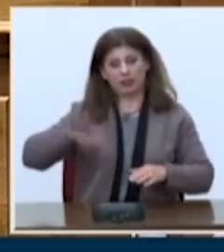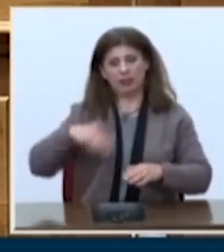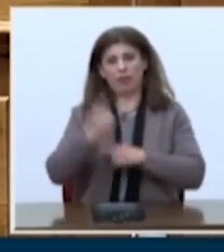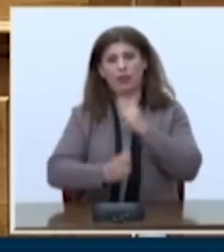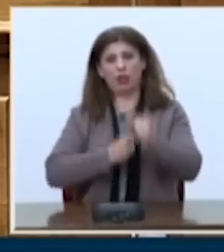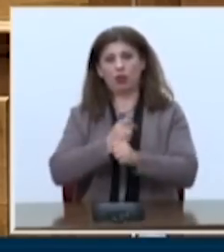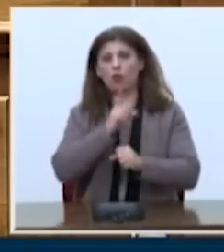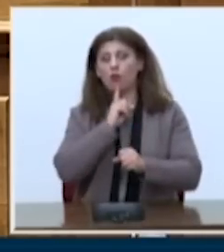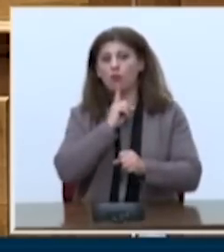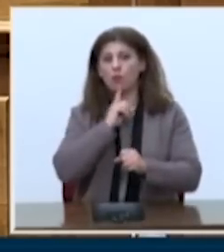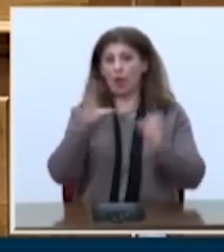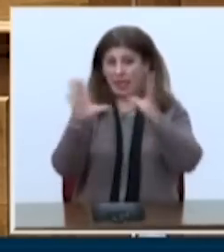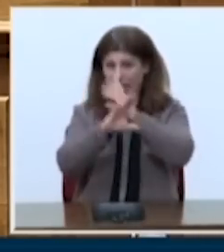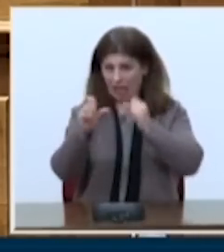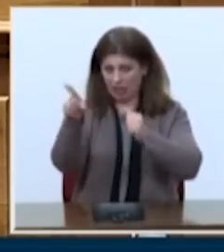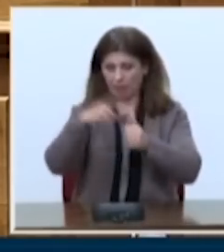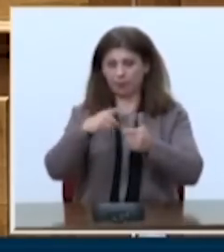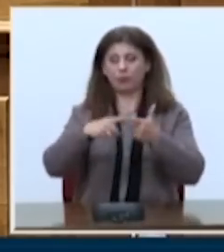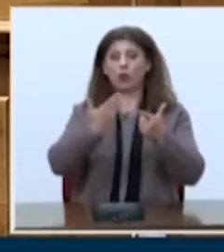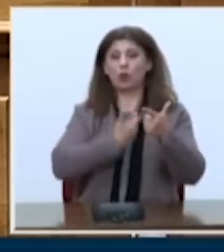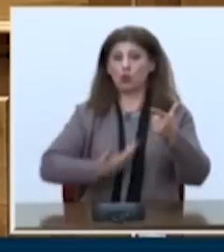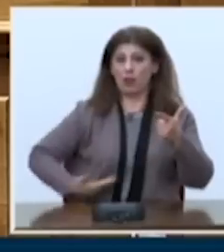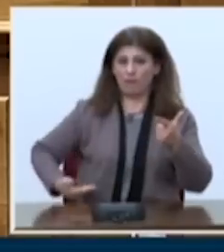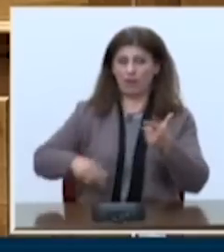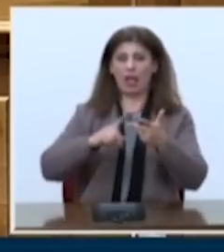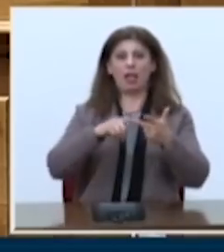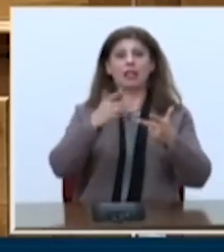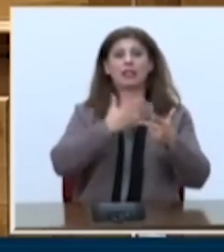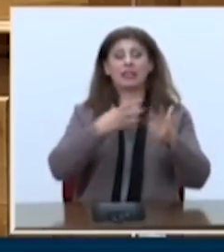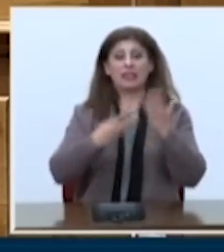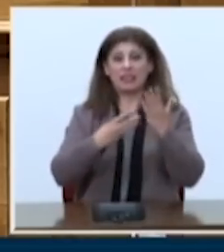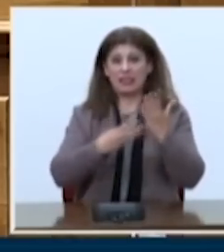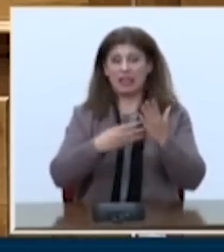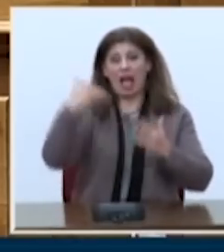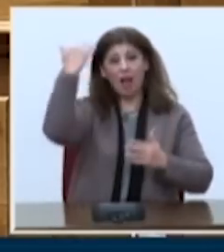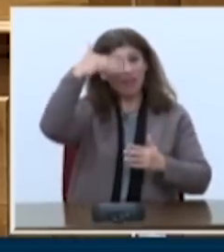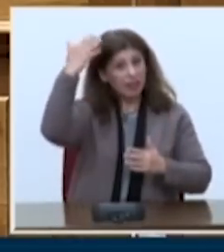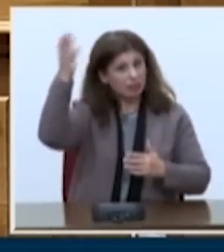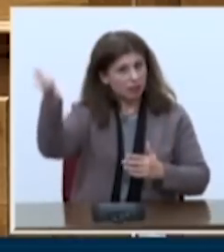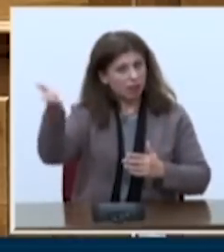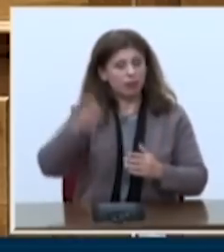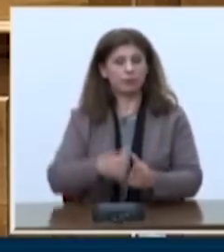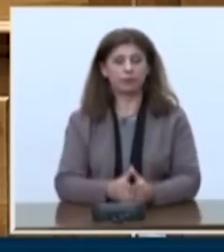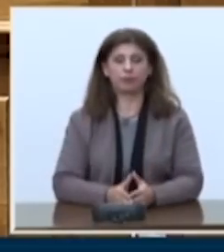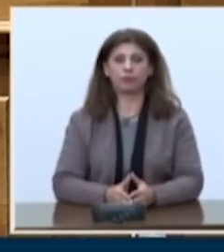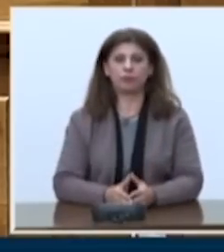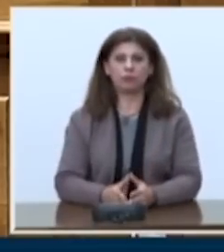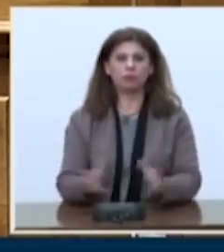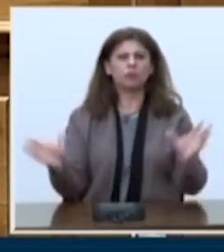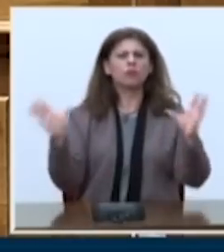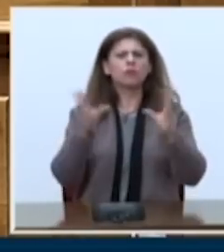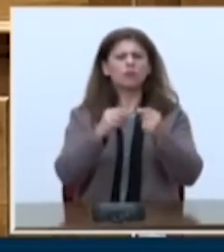όπως του Ιράκ, της Ιουγκοσλαβίας, της Συρίας, του Αφγανιστάν. Αλλά για αυτά δεν βγάζετε